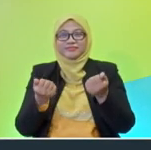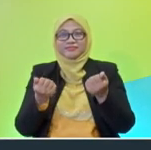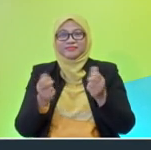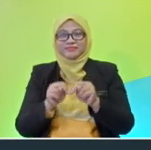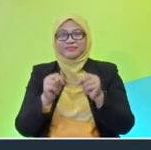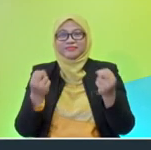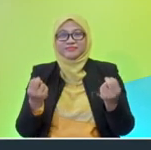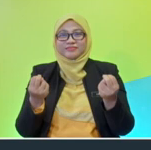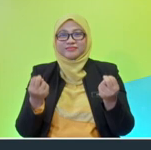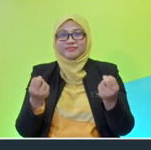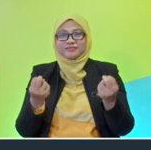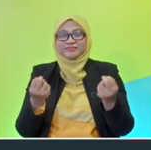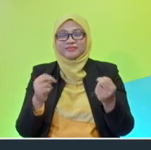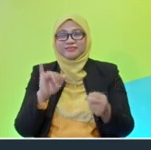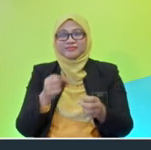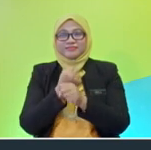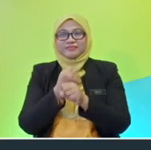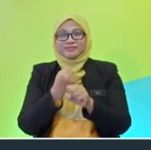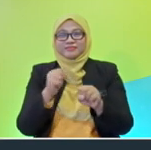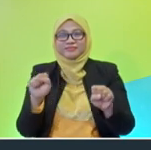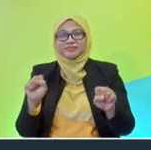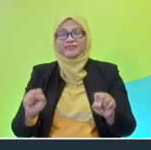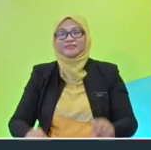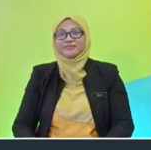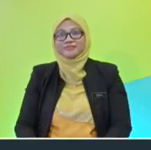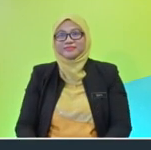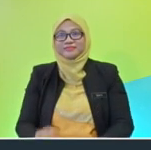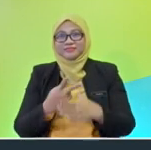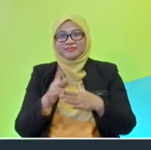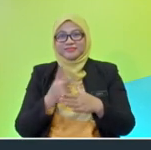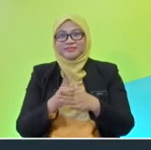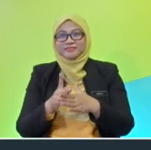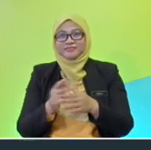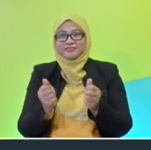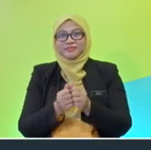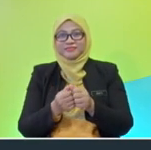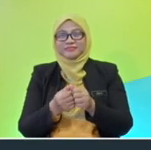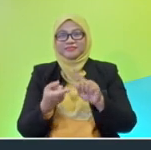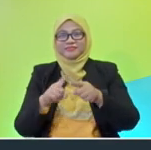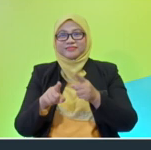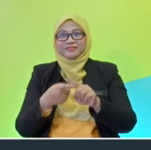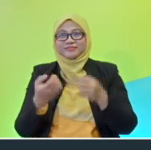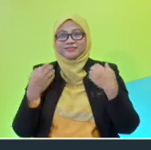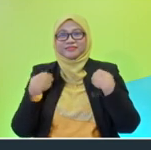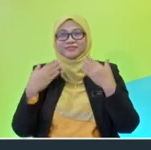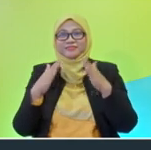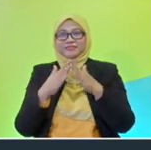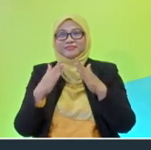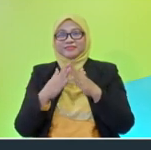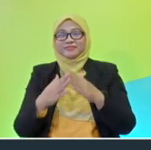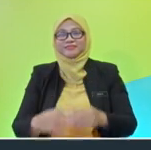telah pun disediakan kepada Cikgu Abang Hanif dan juga rata-rakan yang berada di rumah begitu menarik dan